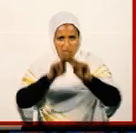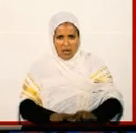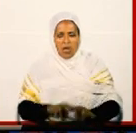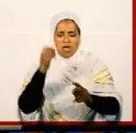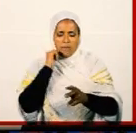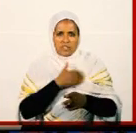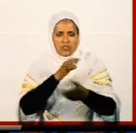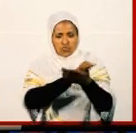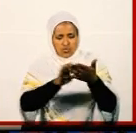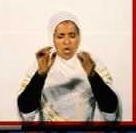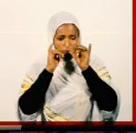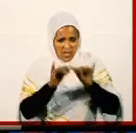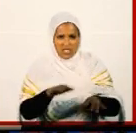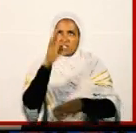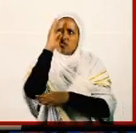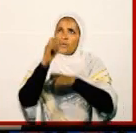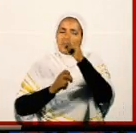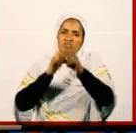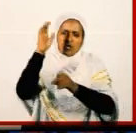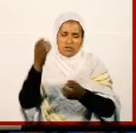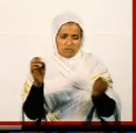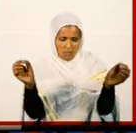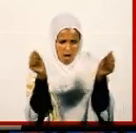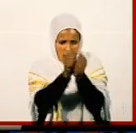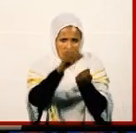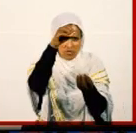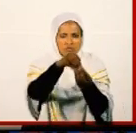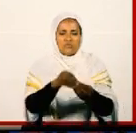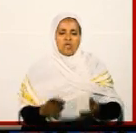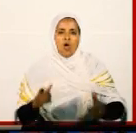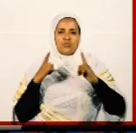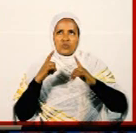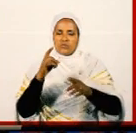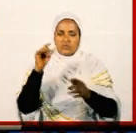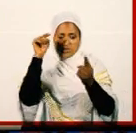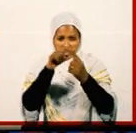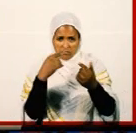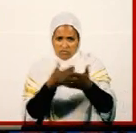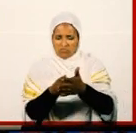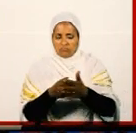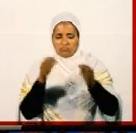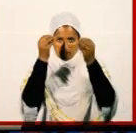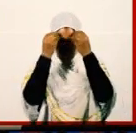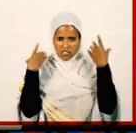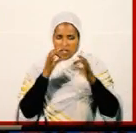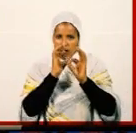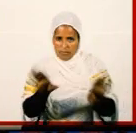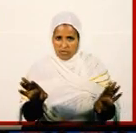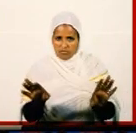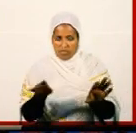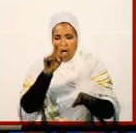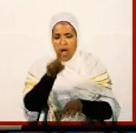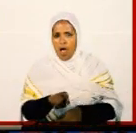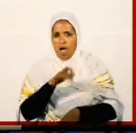ስካውን ድረስ። ይሄንን መዘንጋት የለብንም። ትውልዱ ሊረሳው ይገባል ላይገባም። ቤተክርስቲያንም በዚህ ላይ አጽንታ ልትሰራ